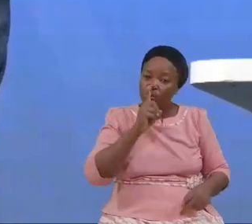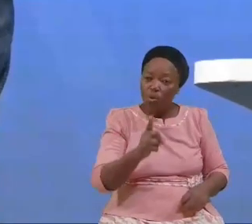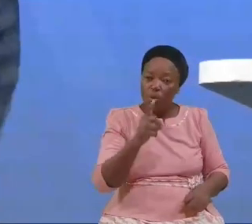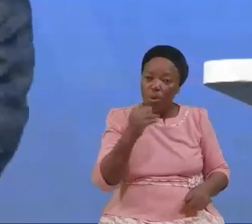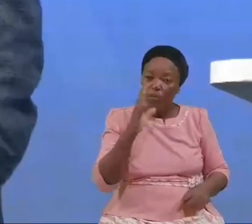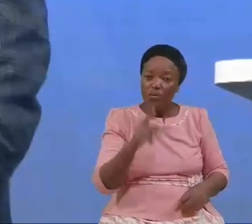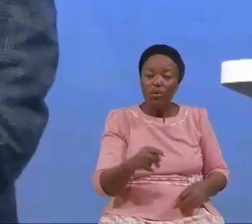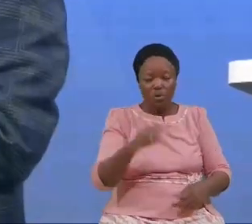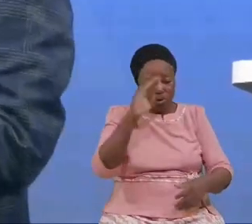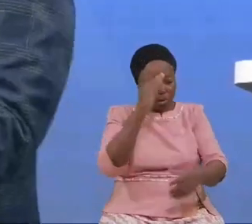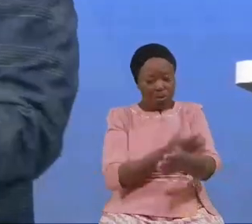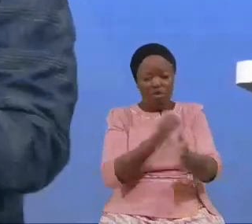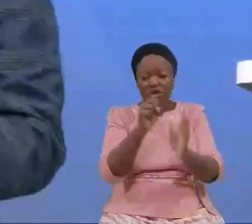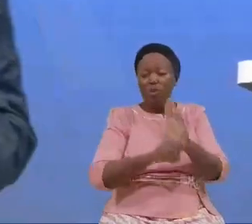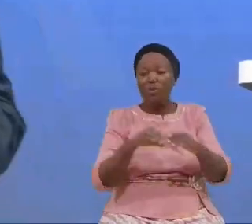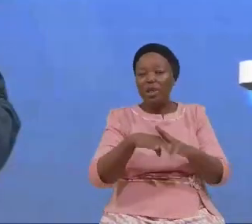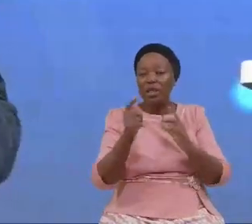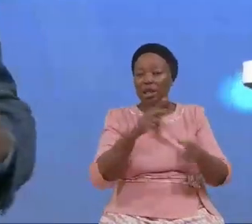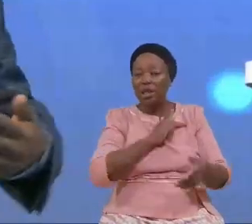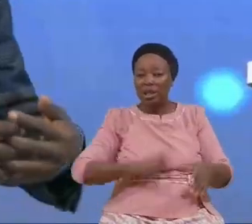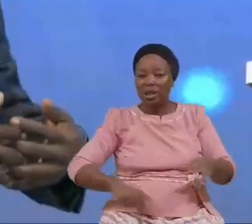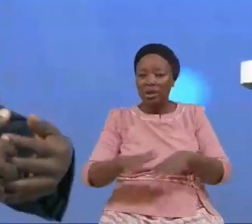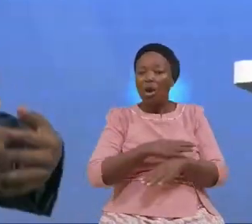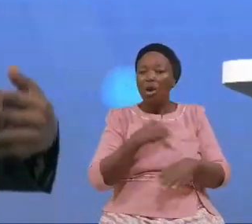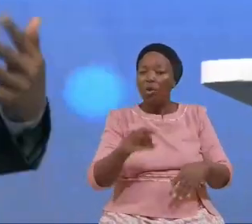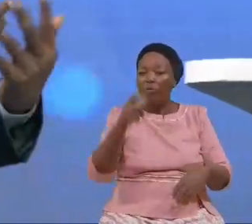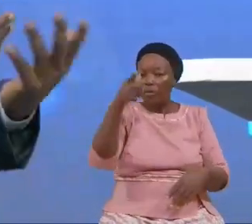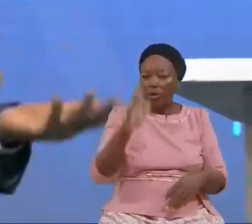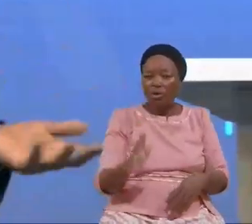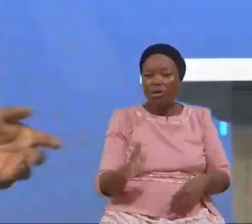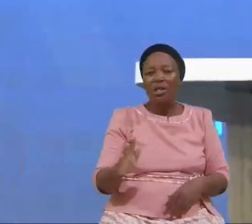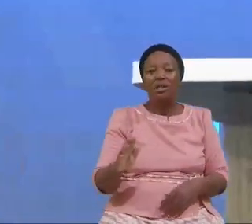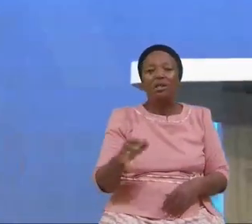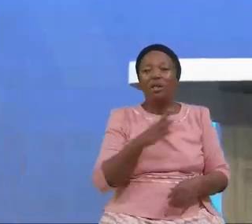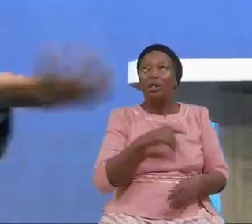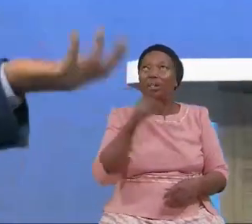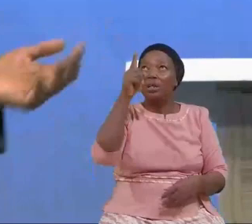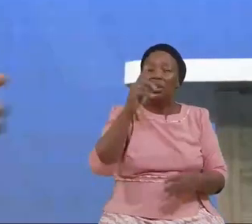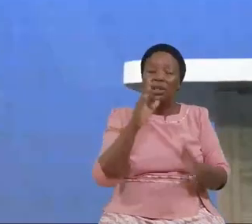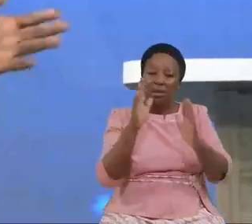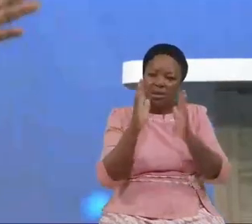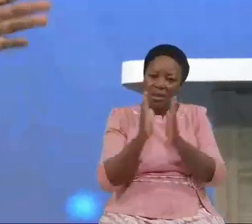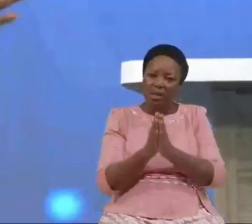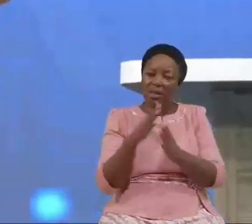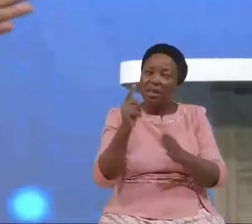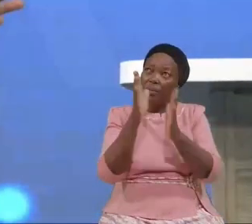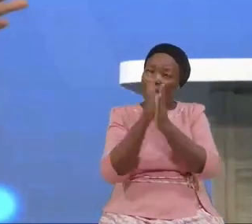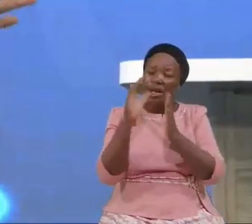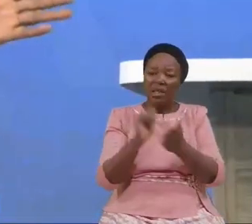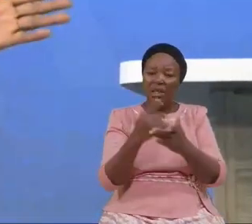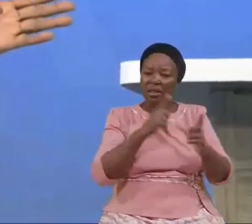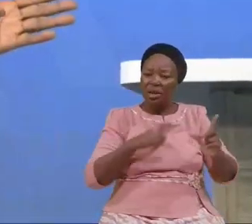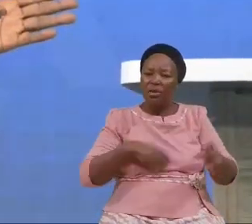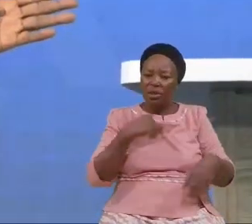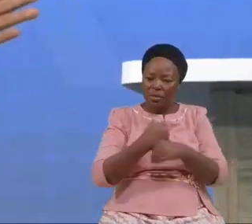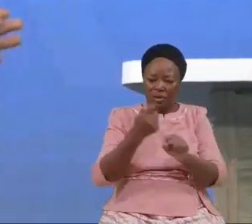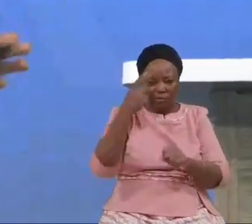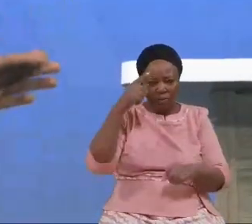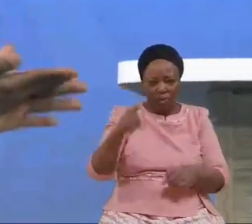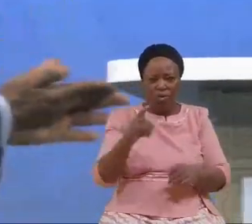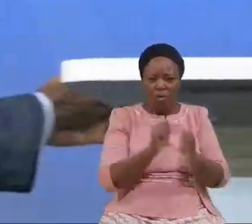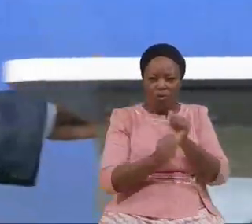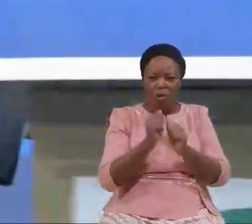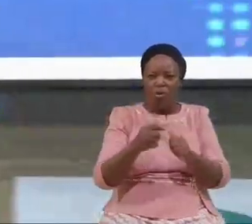ta filiation dans le royaume de Dieu l'intercession que le Seigneur fait pour toi et